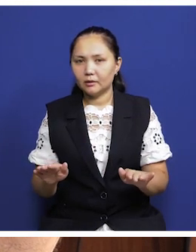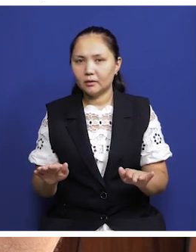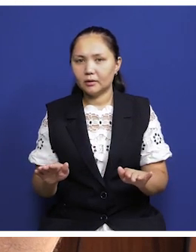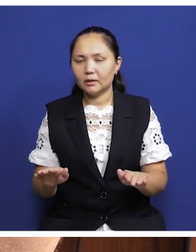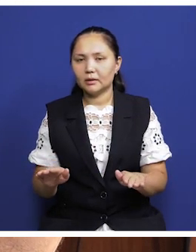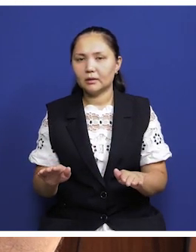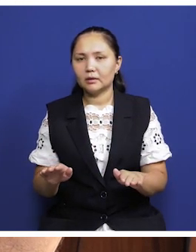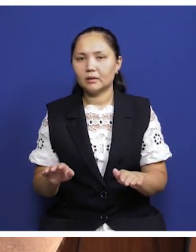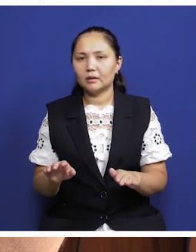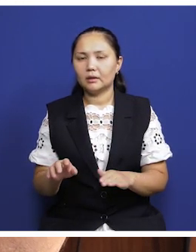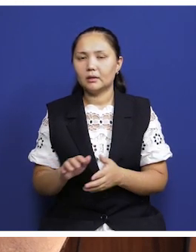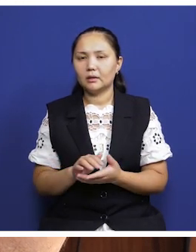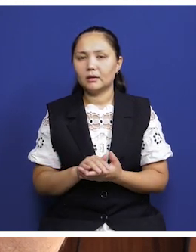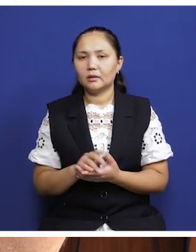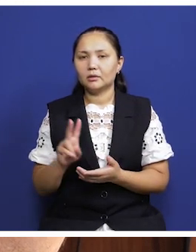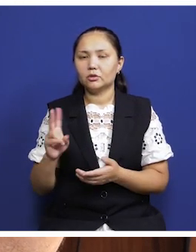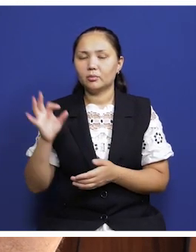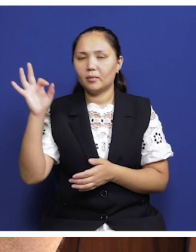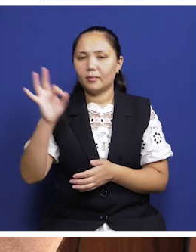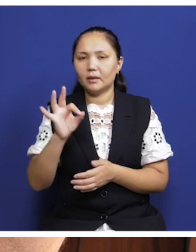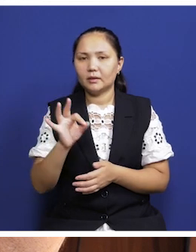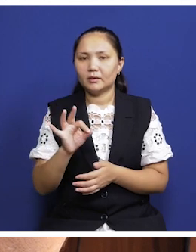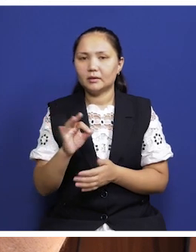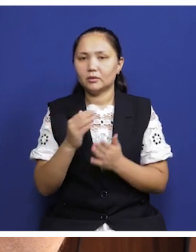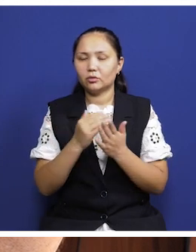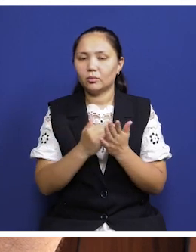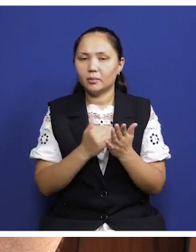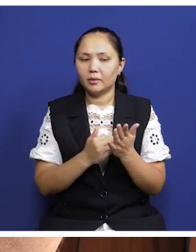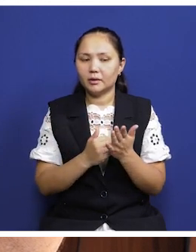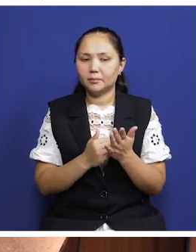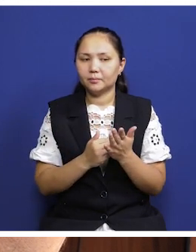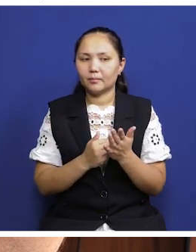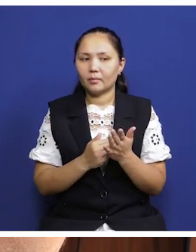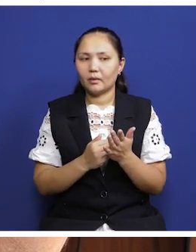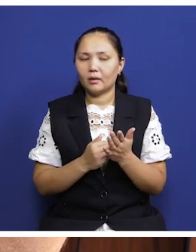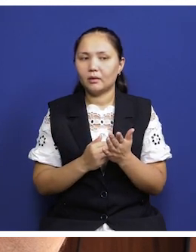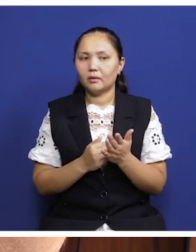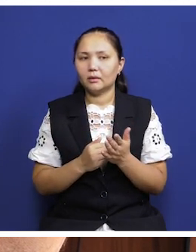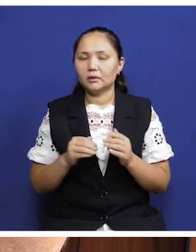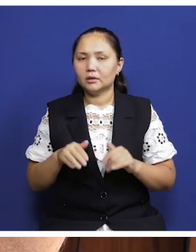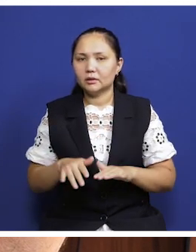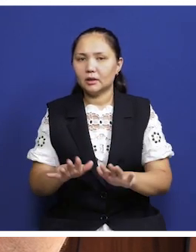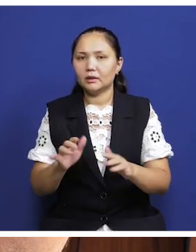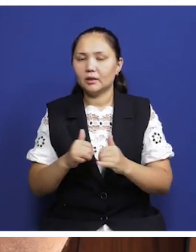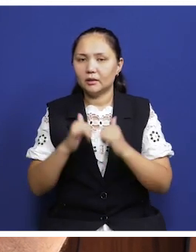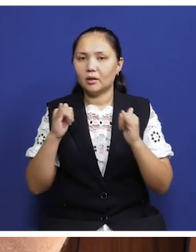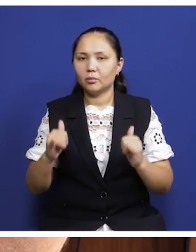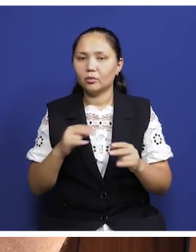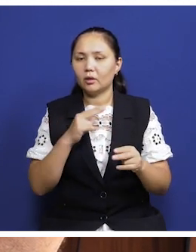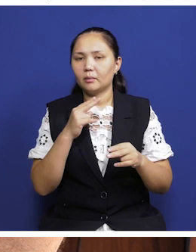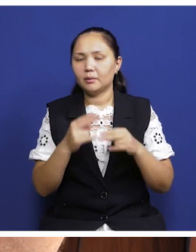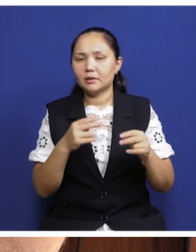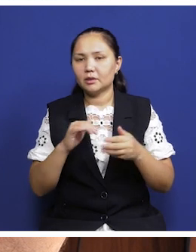халықтың кемінде бір 20% осы жоба бойынша әлеуметтік тұрмысын көтеру үшін және кәсіпке бейімделу